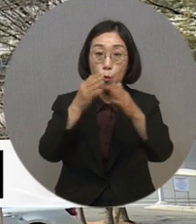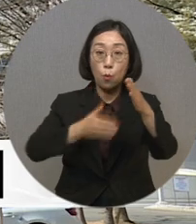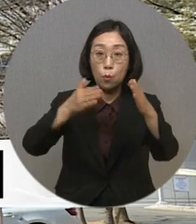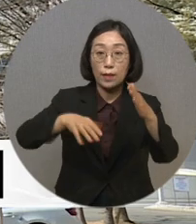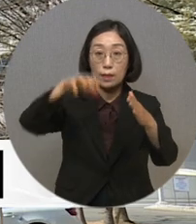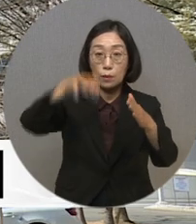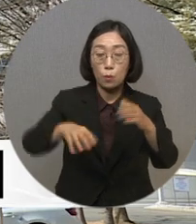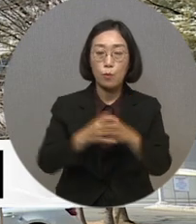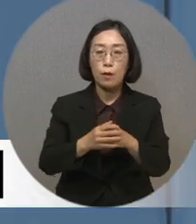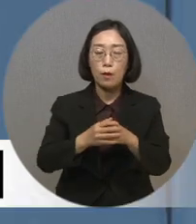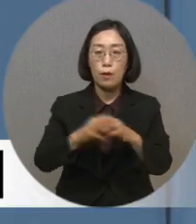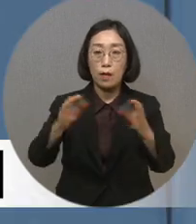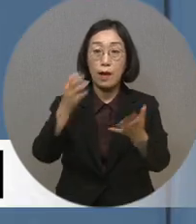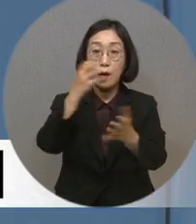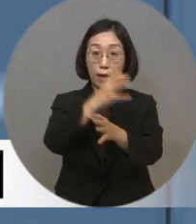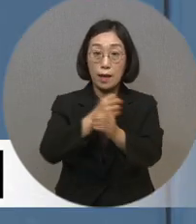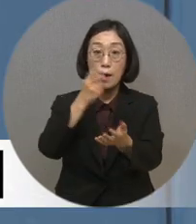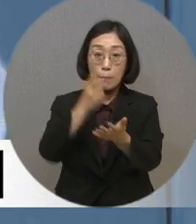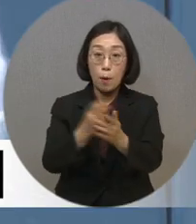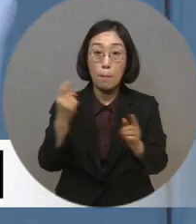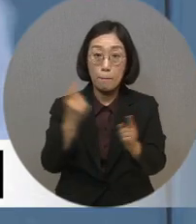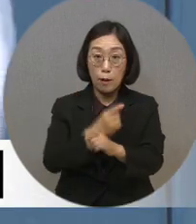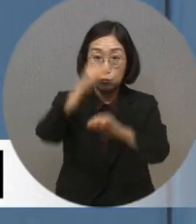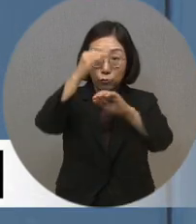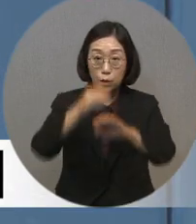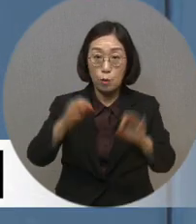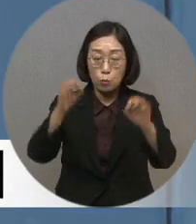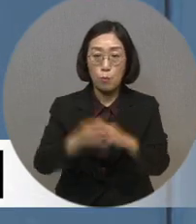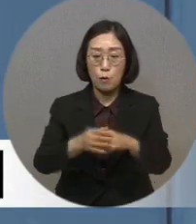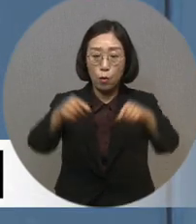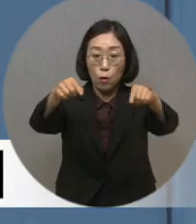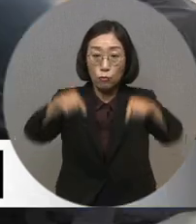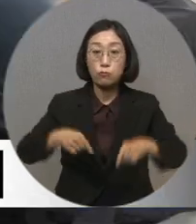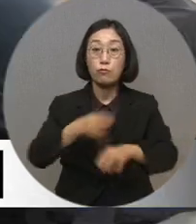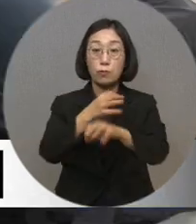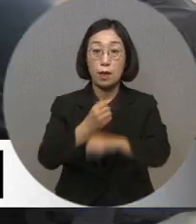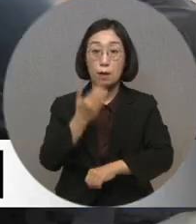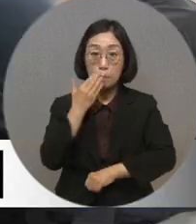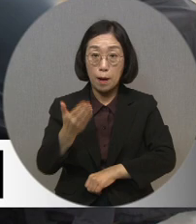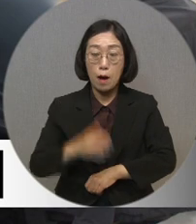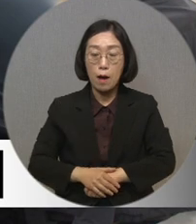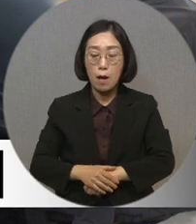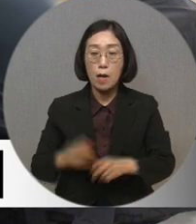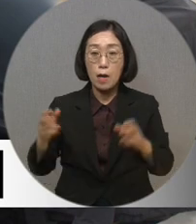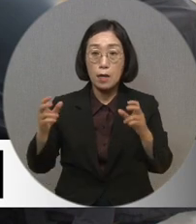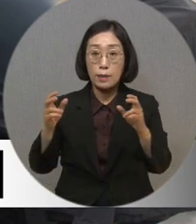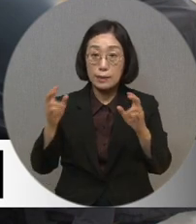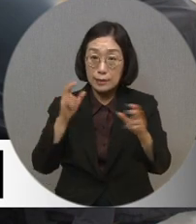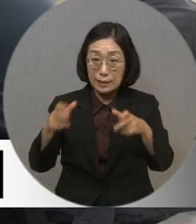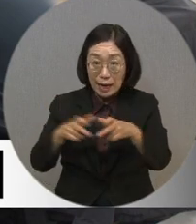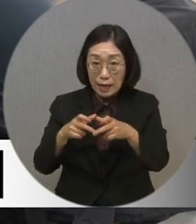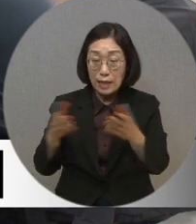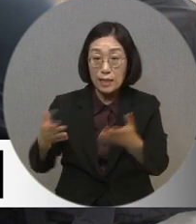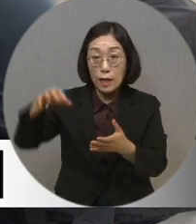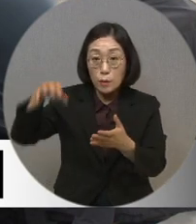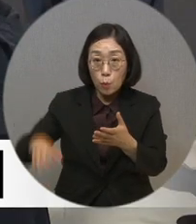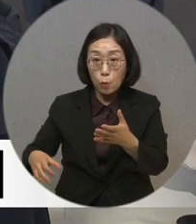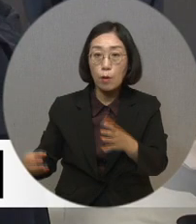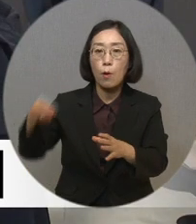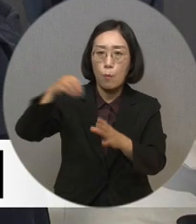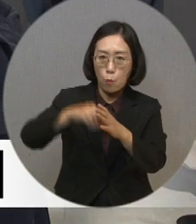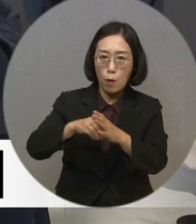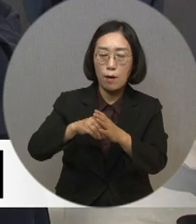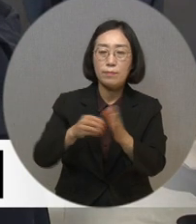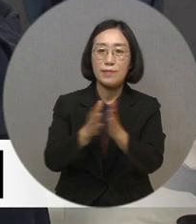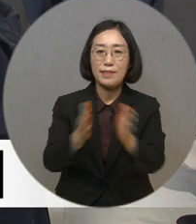한국장애인고용공단은 국가계약법 시행령에서 지정하고 있는 수의계약 대상에 장애인 표준사업장이 추가돼 시행되고 있다고